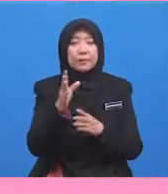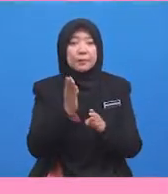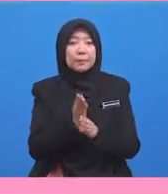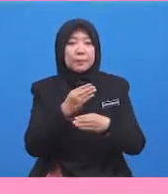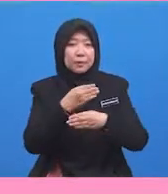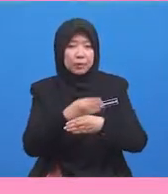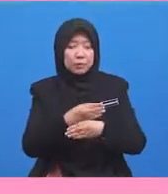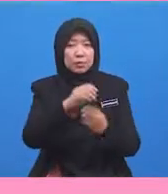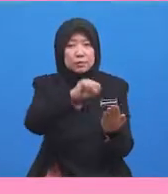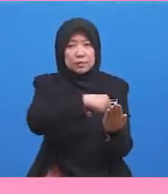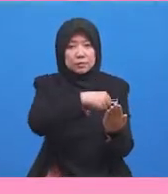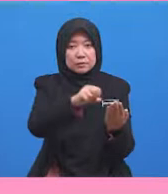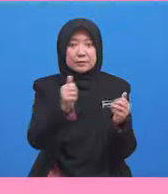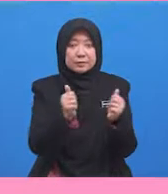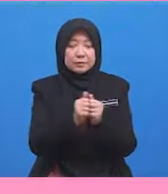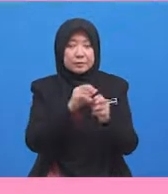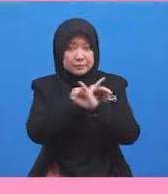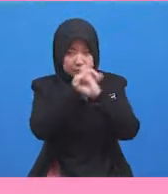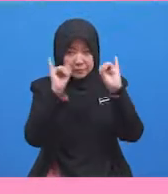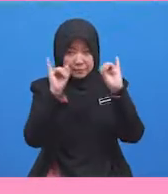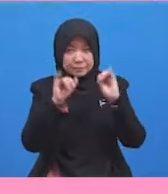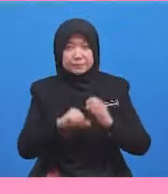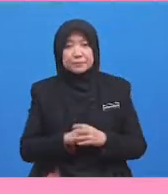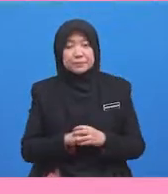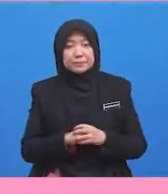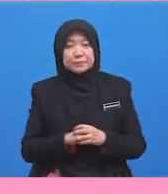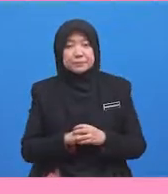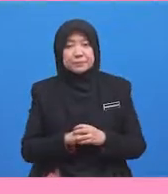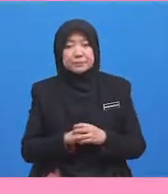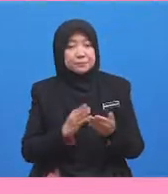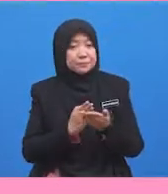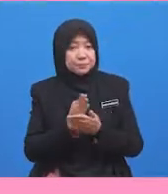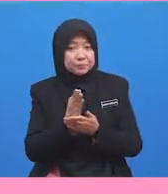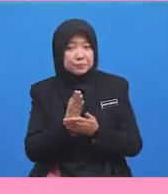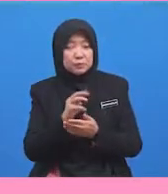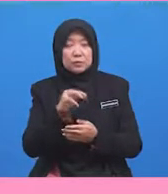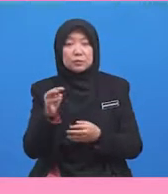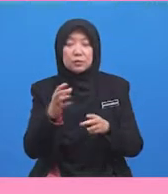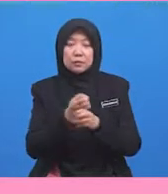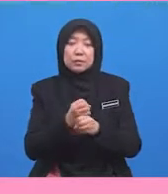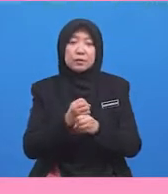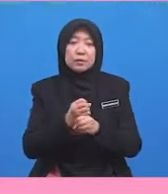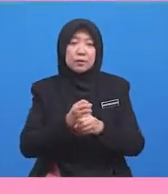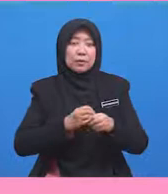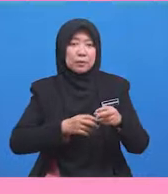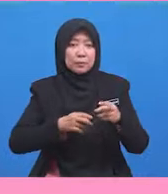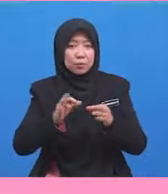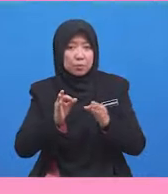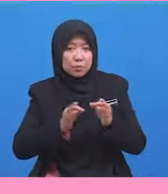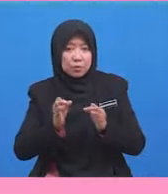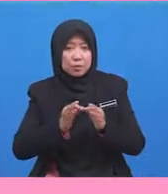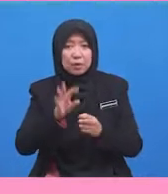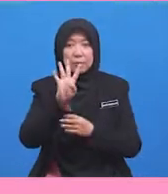lima bentuk sajak dengan jelas seterusnya murid dapat menguraikan sekurang-kurangnya empat